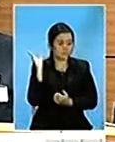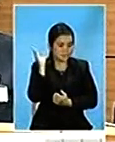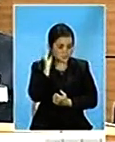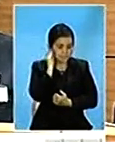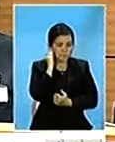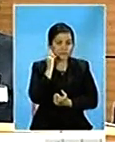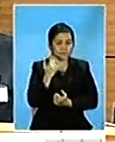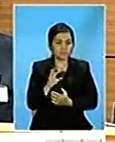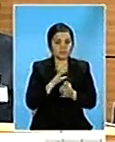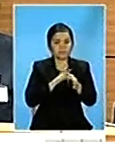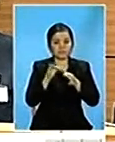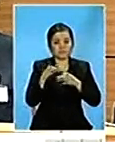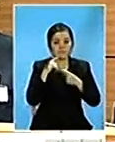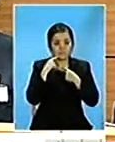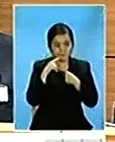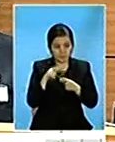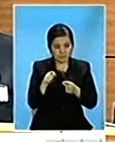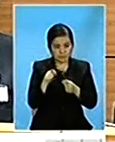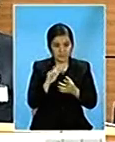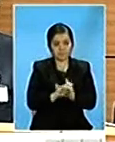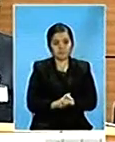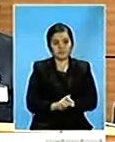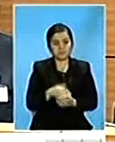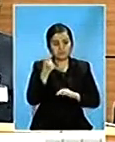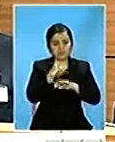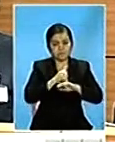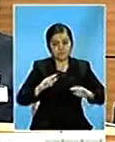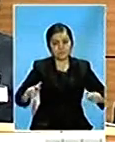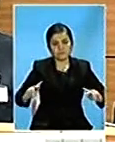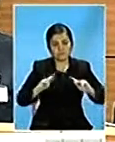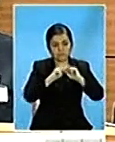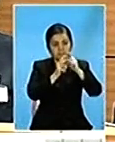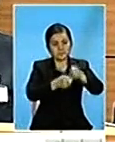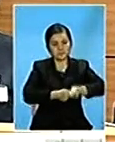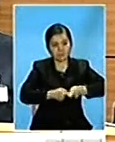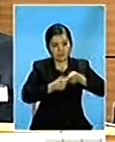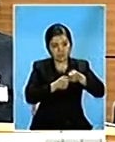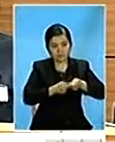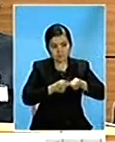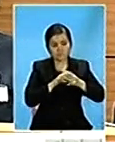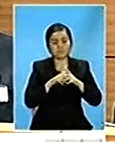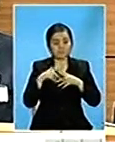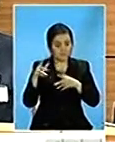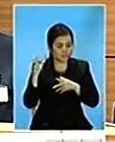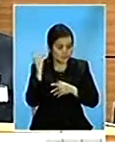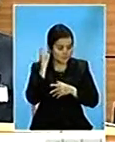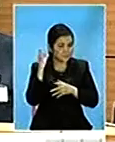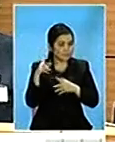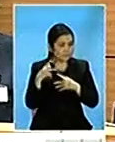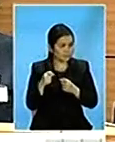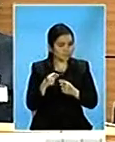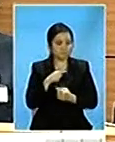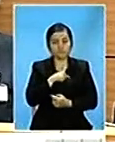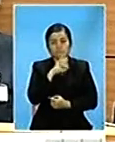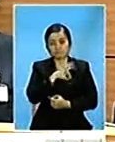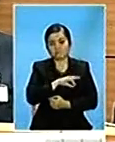านรัฐมนตรีธีระรัฐมนตรีว่าการกระทรวงเกษตรตอบแล้วผมก็ชักน้อย